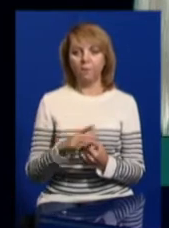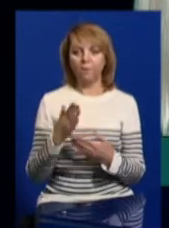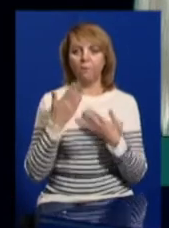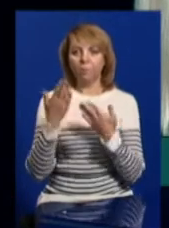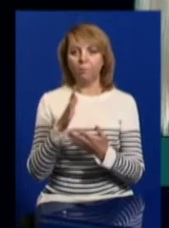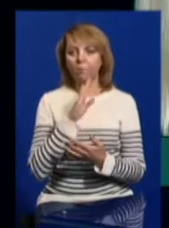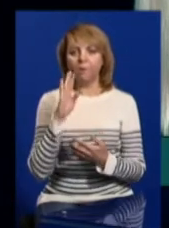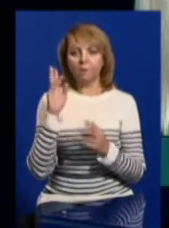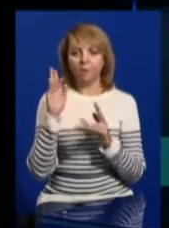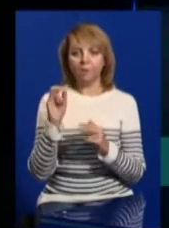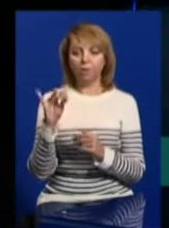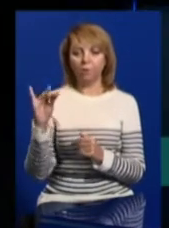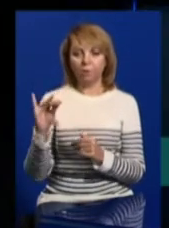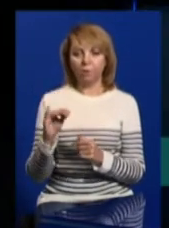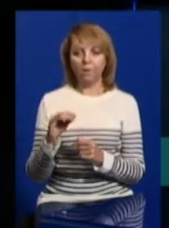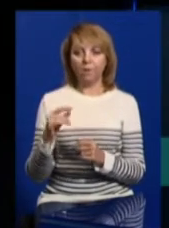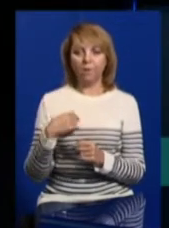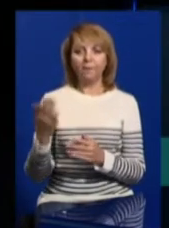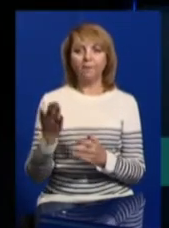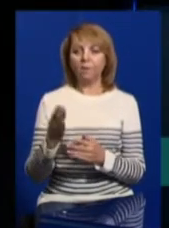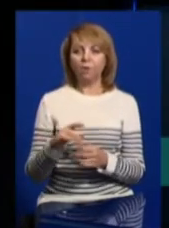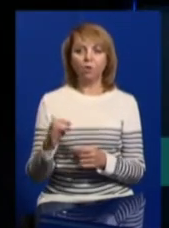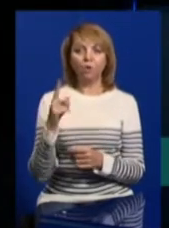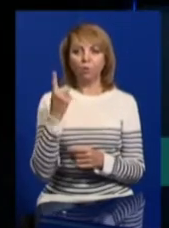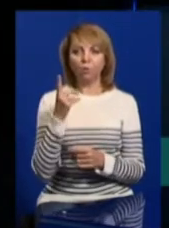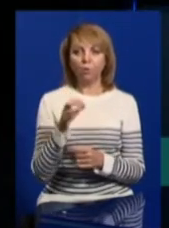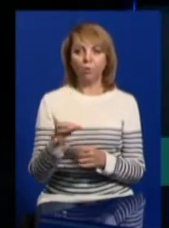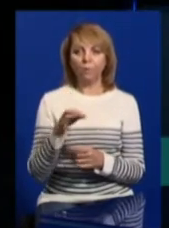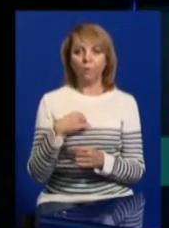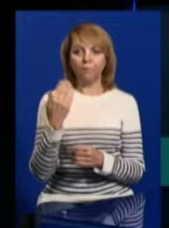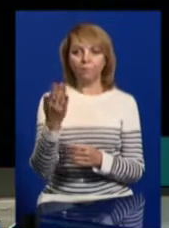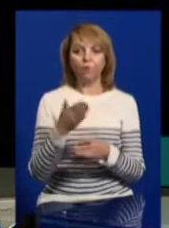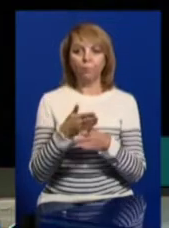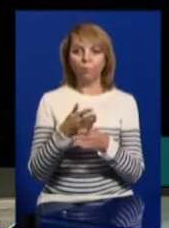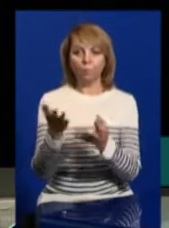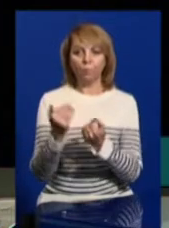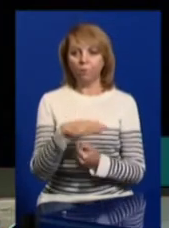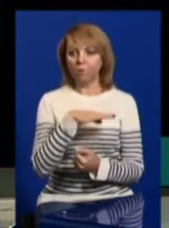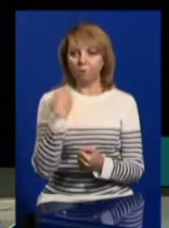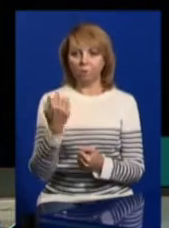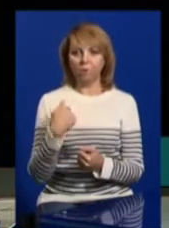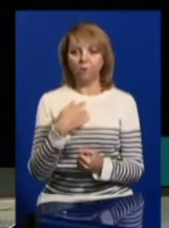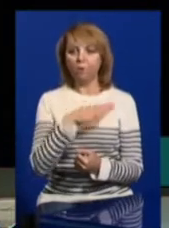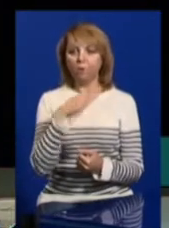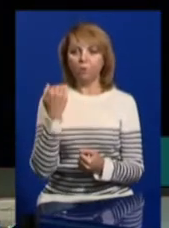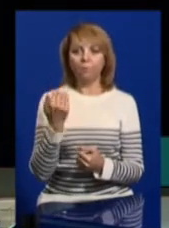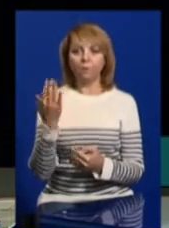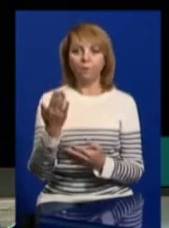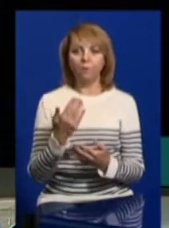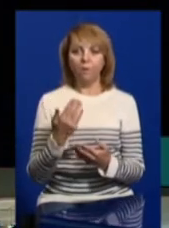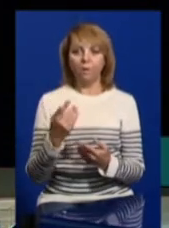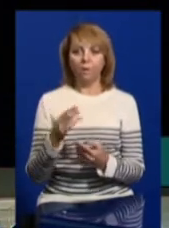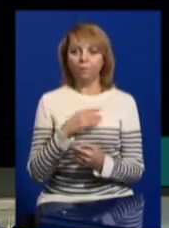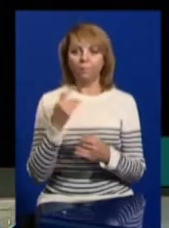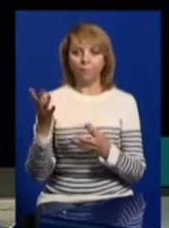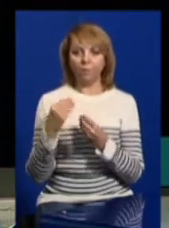звернулася мати Зайцева, зазначили, я ніяких жодної копійки від вас допомоги не хочу. Я не хочу з вами мати